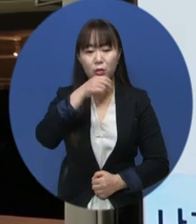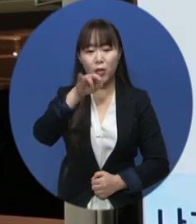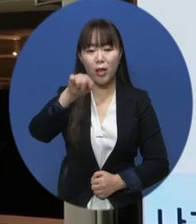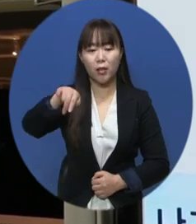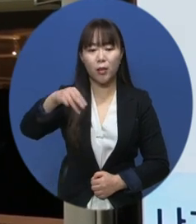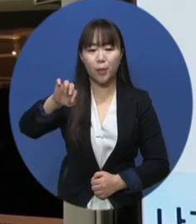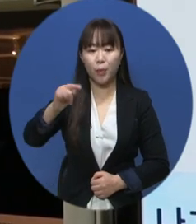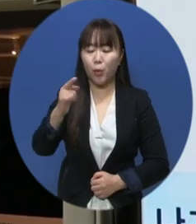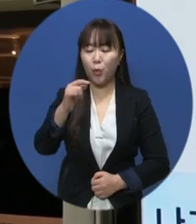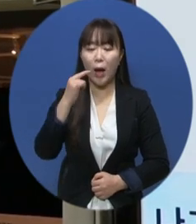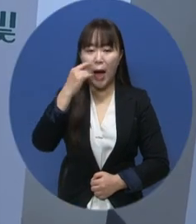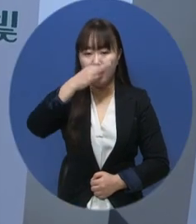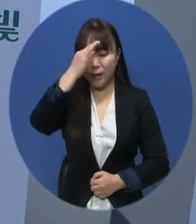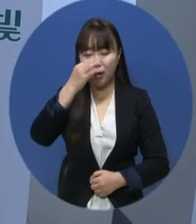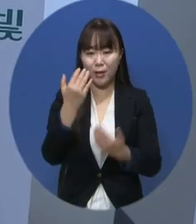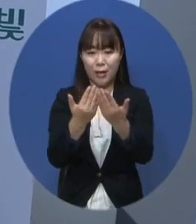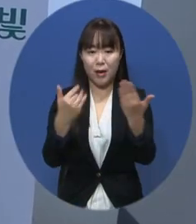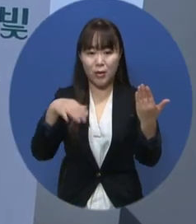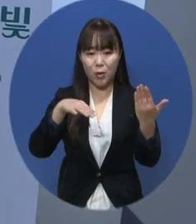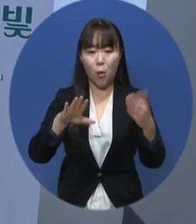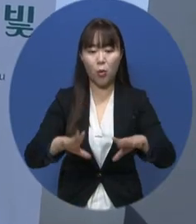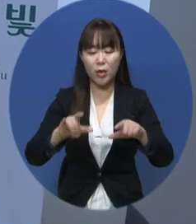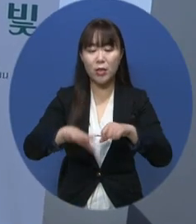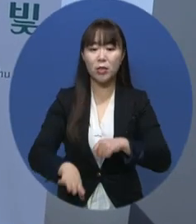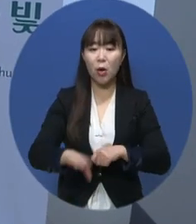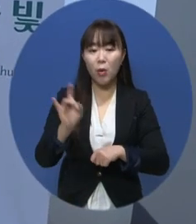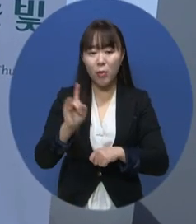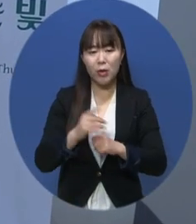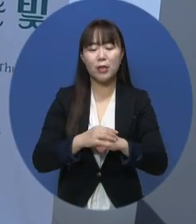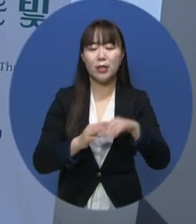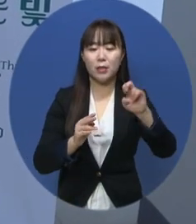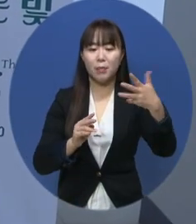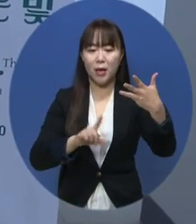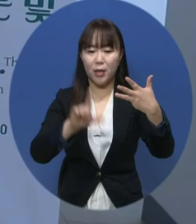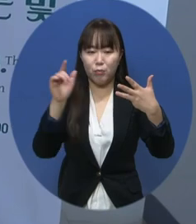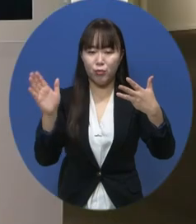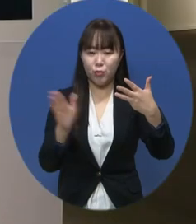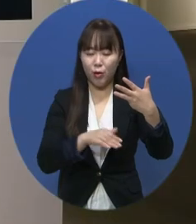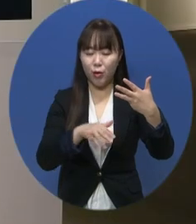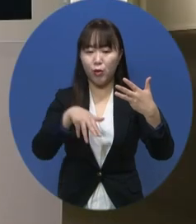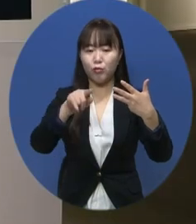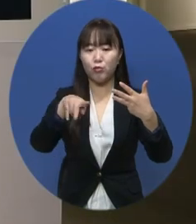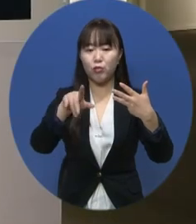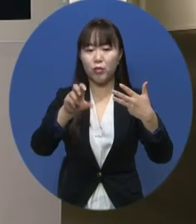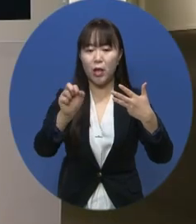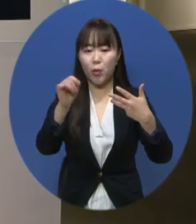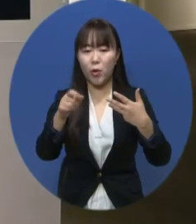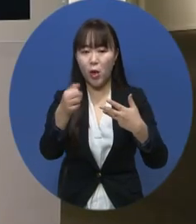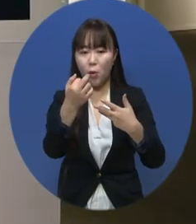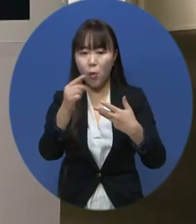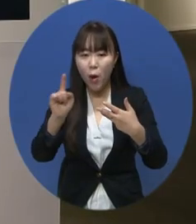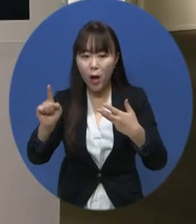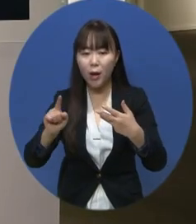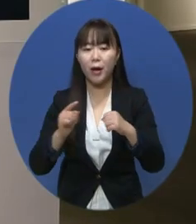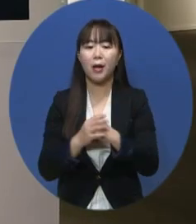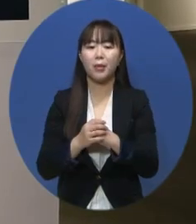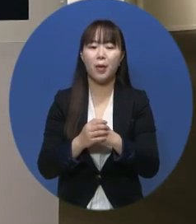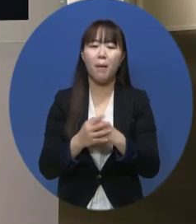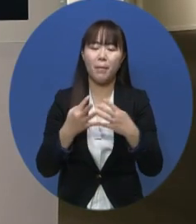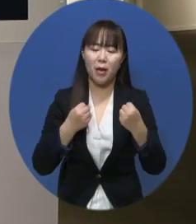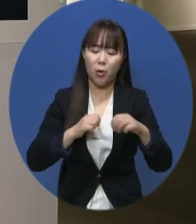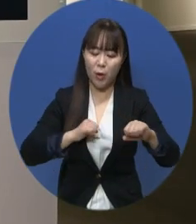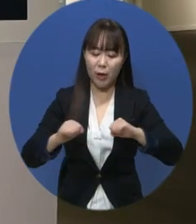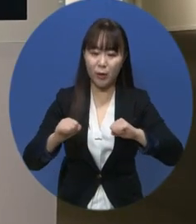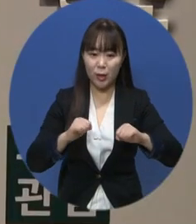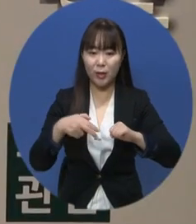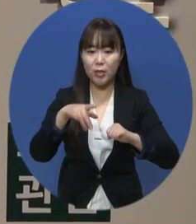아트 갤러리에서는 올해 첫 전시로 지난달 28일부터 추상회화로 왕성하게 활동 중인